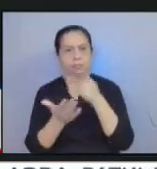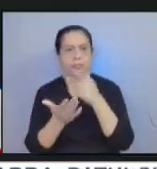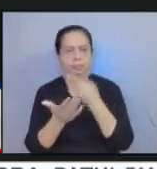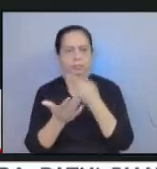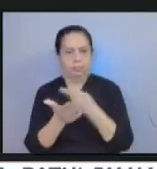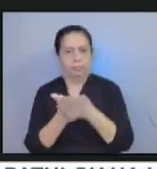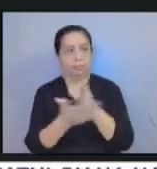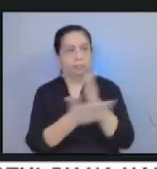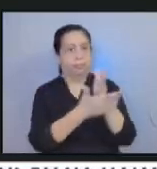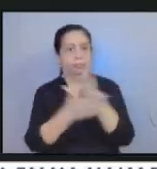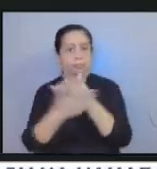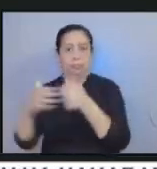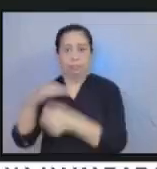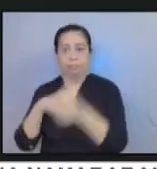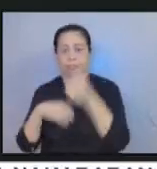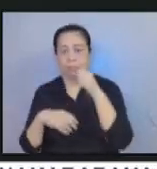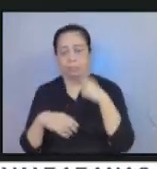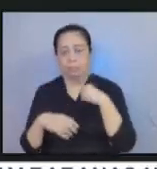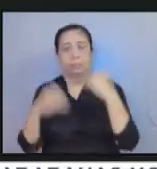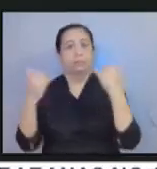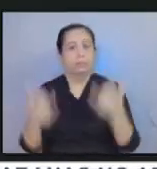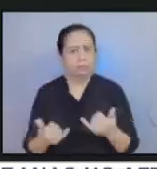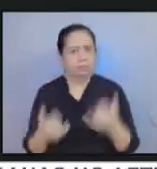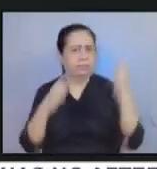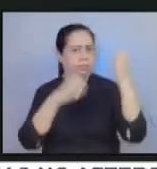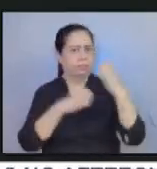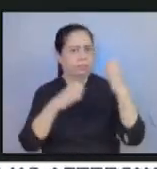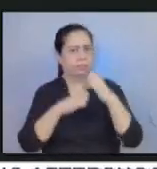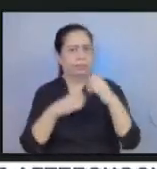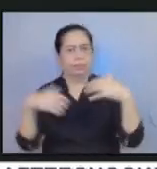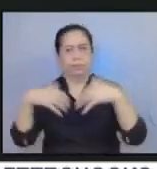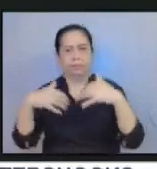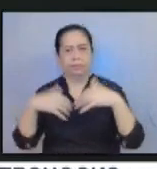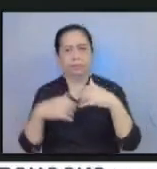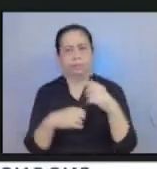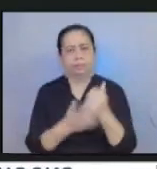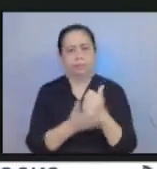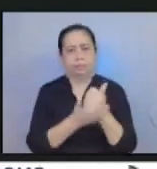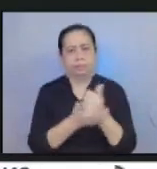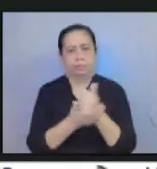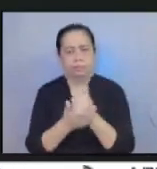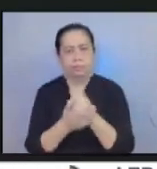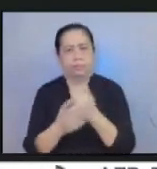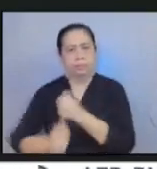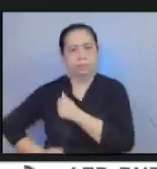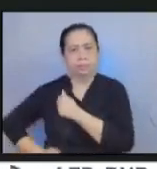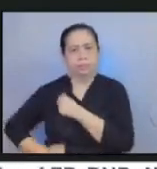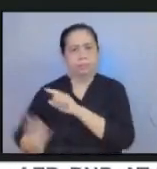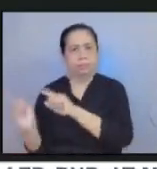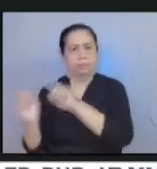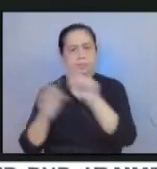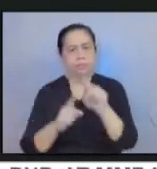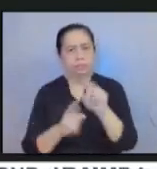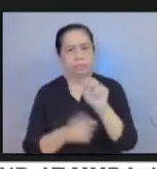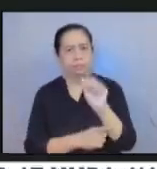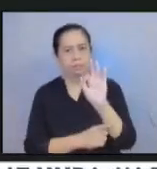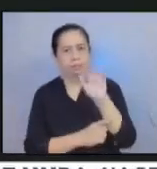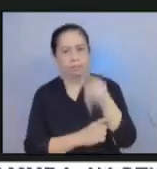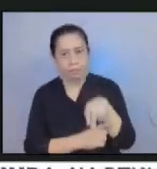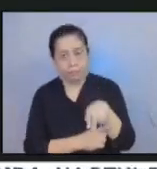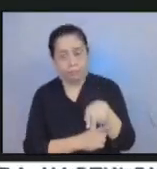Abra kahapon, ngayong araw, inaasahan sa tulong ng 24th Infantry Battalion ng Armed Forces of the Philippines